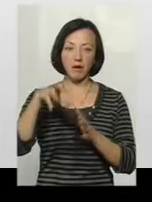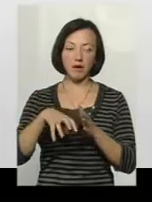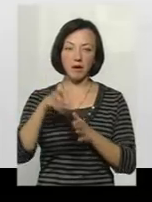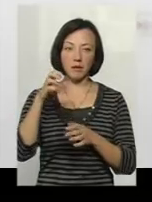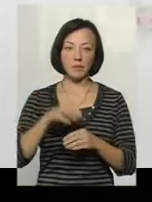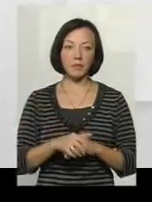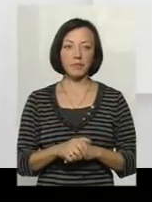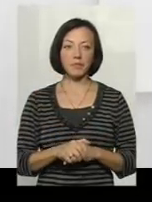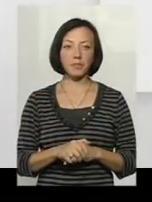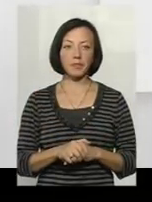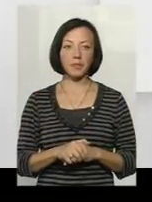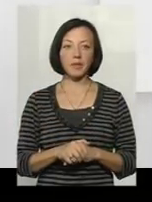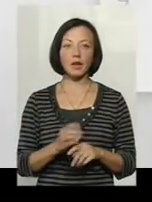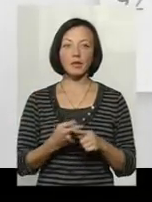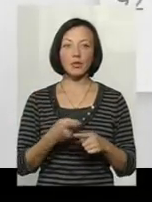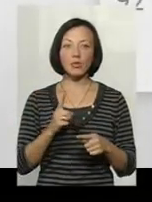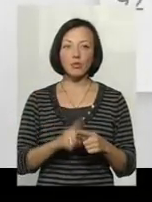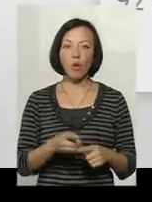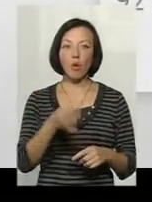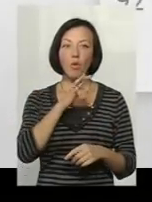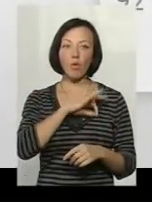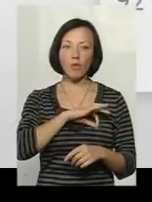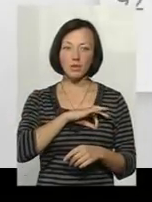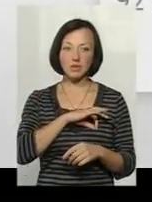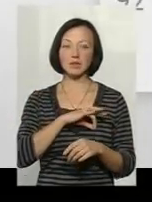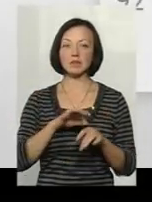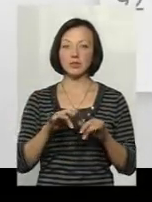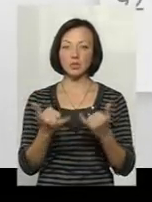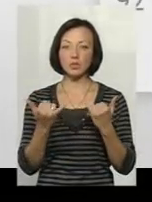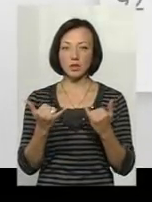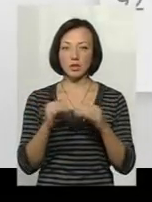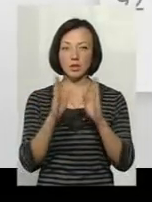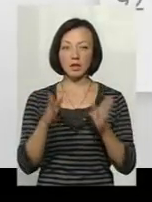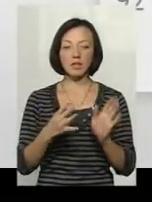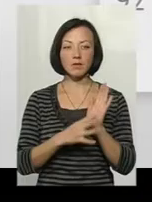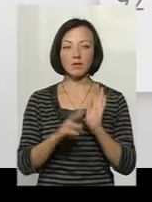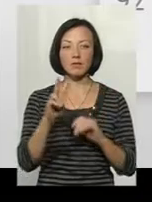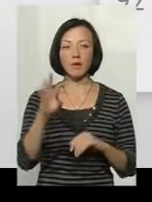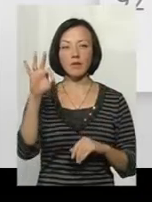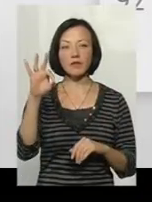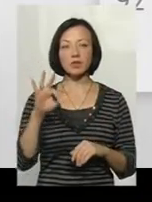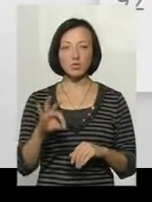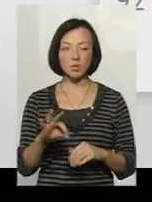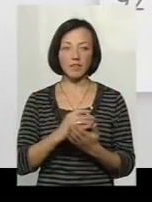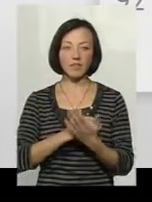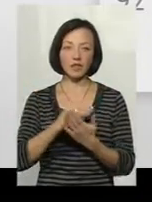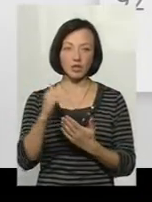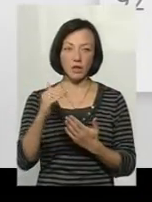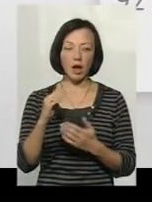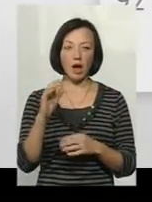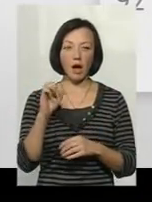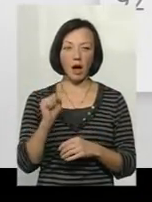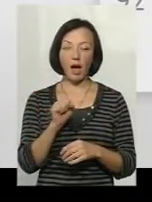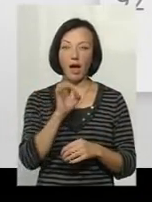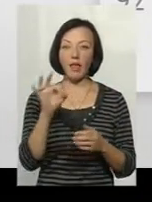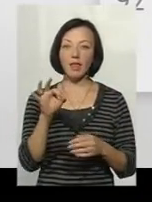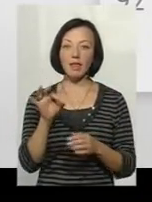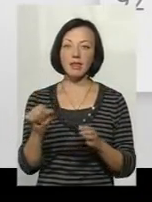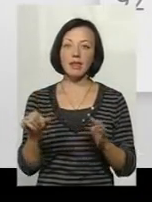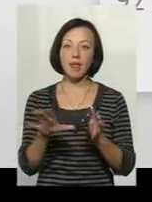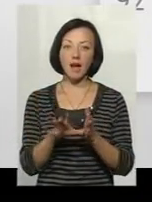тепло. Тому ККД сучасних конвекційних котлів рівний 92% і вище. А